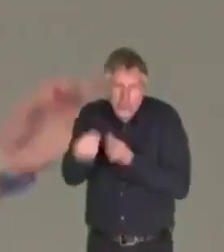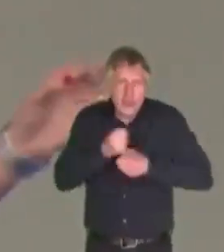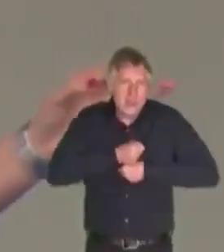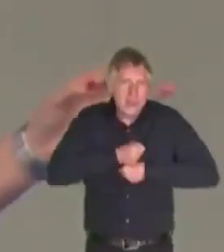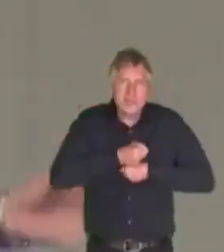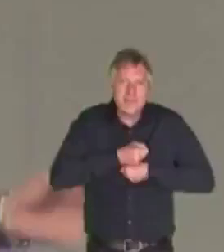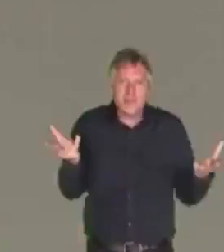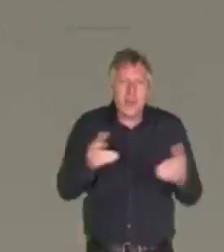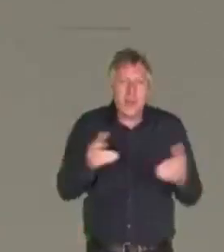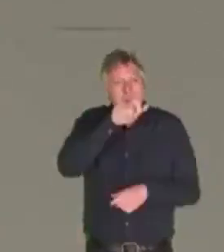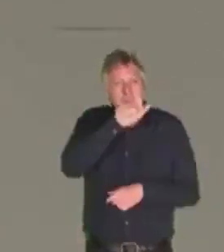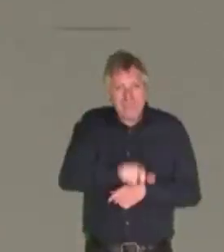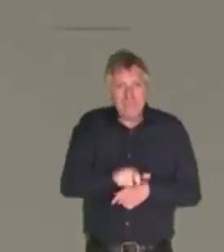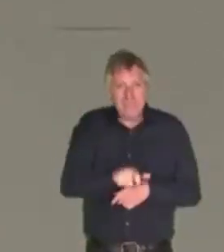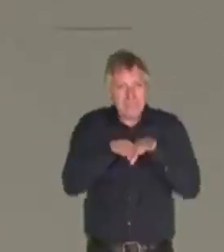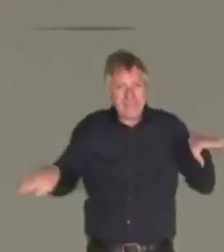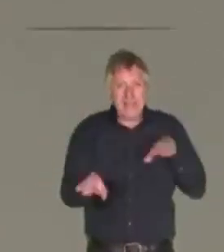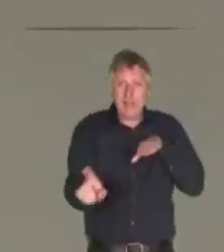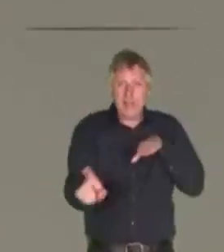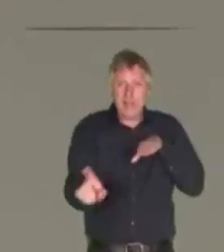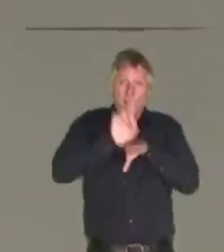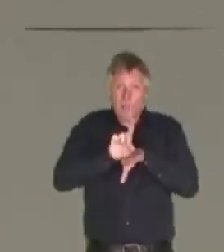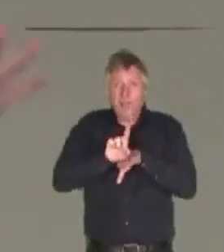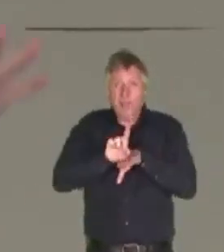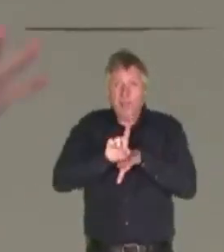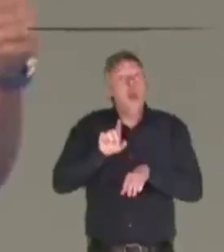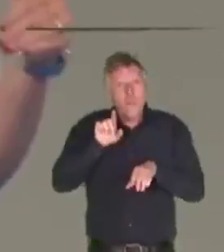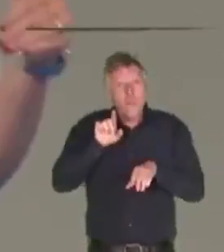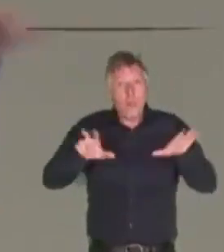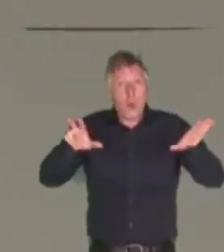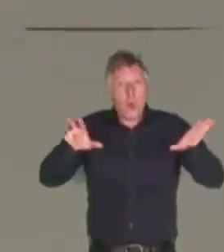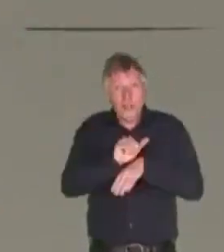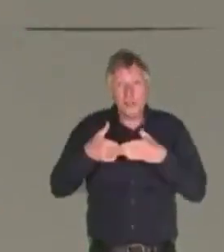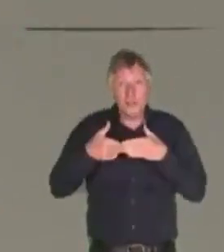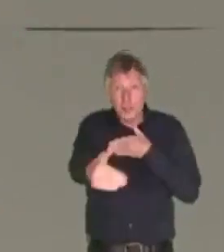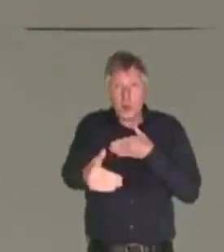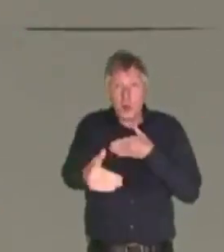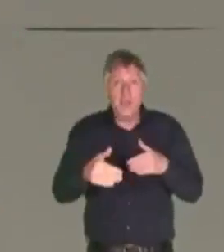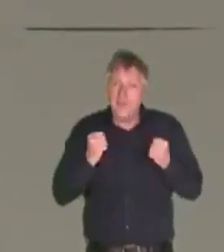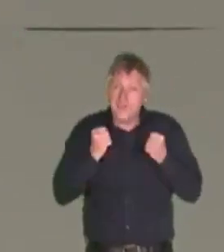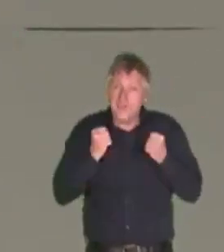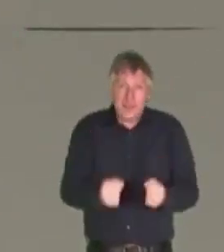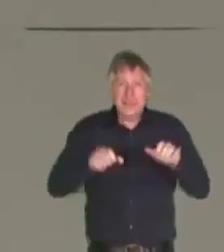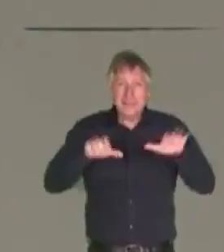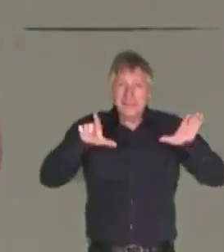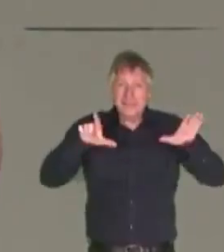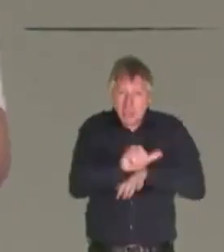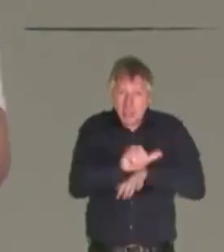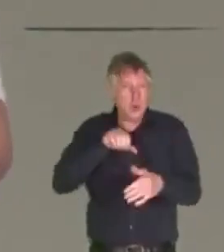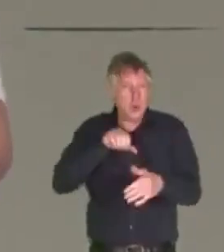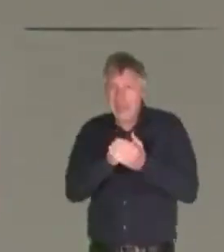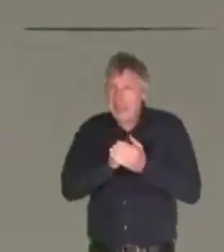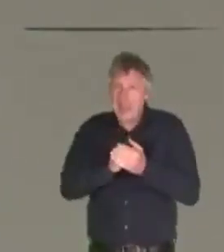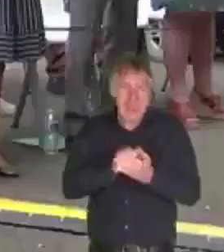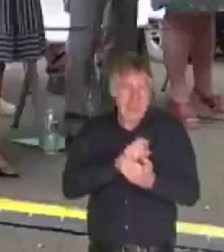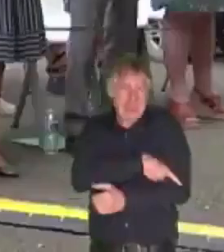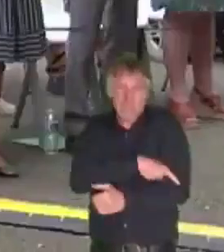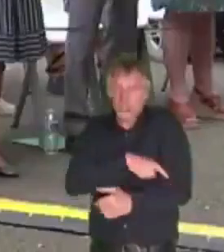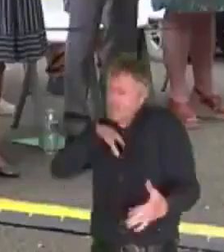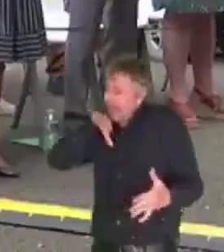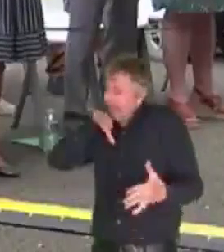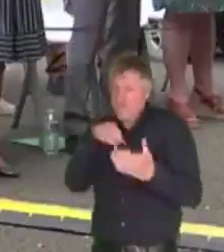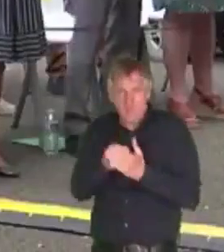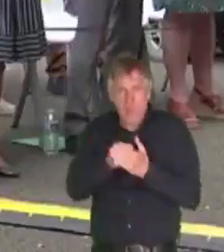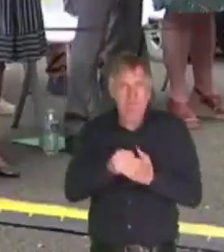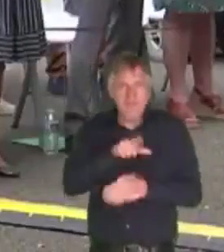vient sur scène et de garder cette énergie pendant 8 jours, même pas 7 jours. 7 jours où on va être à fond, 24